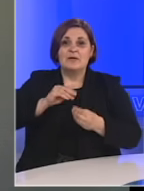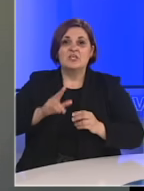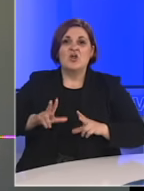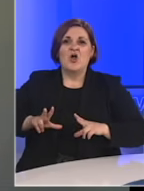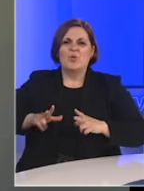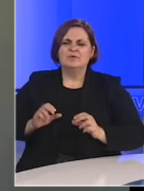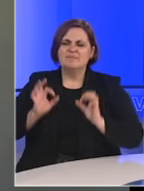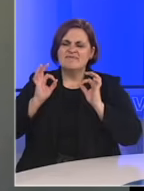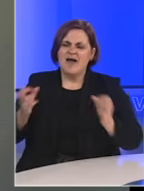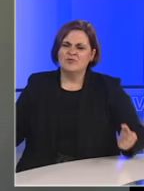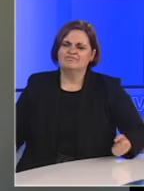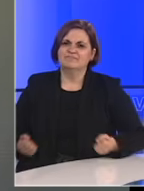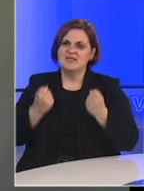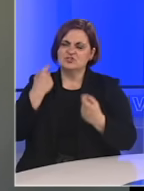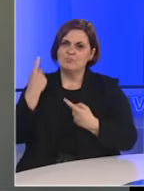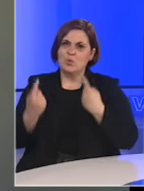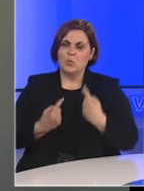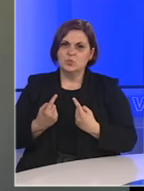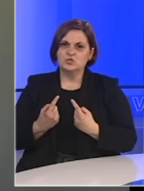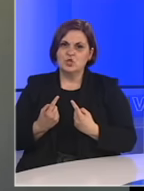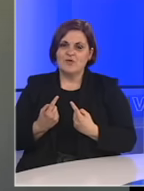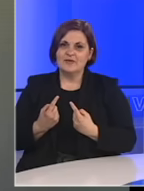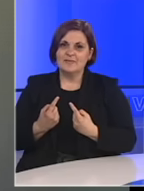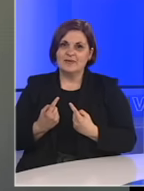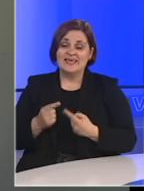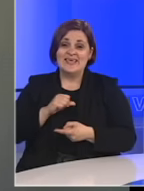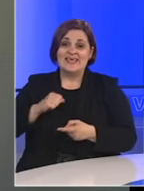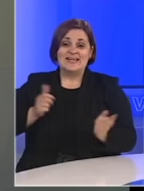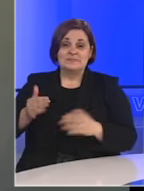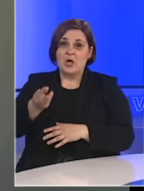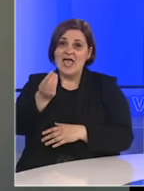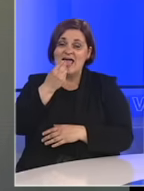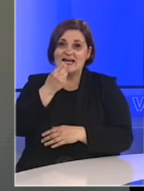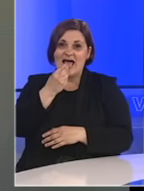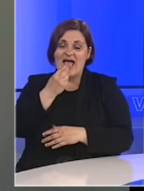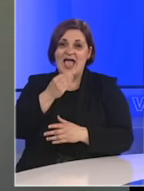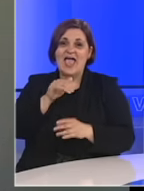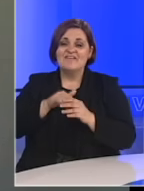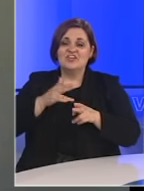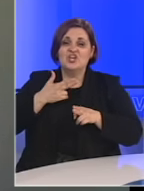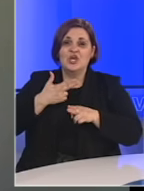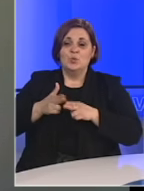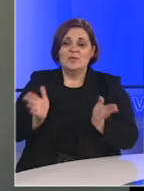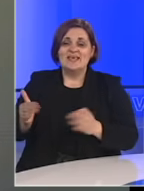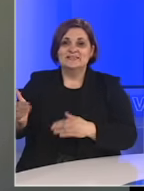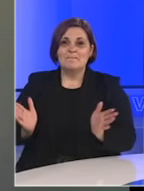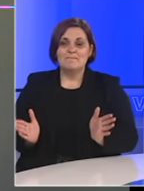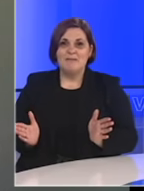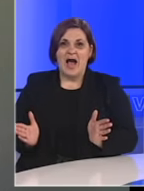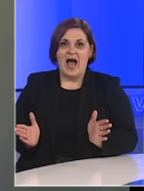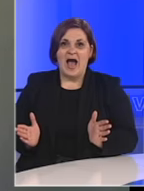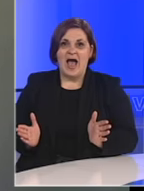u ekstremno teškim uvjetima, i ne samo u paketima hrane, već i u higijenskim paketima